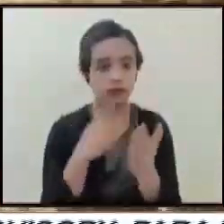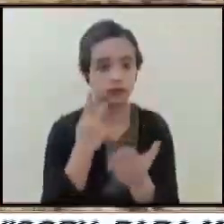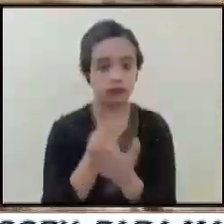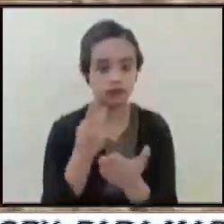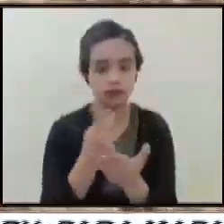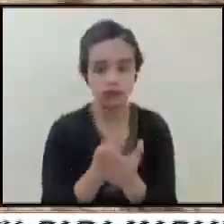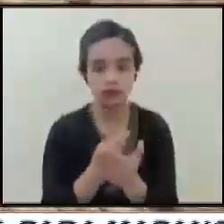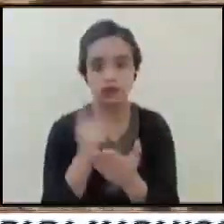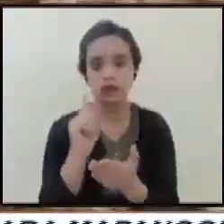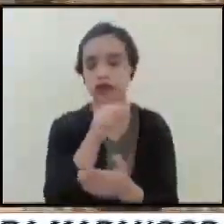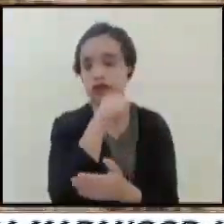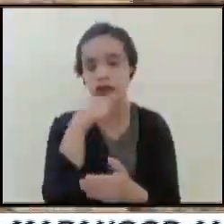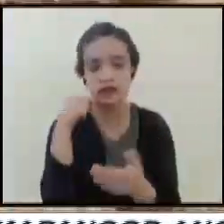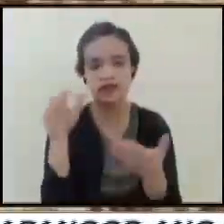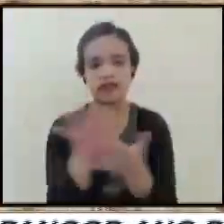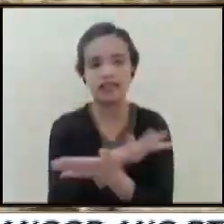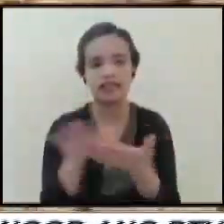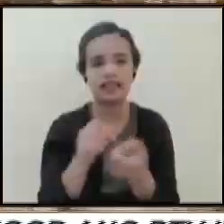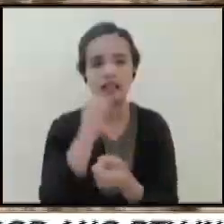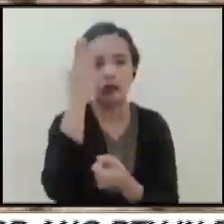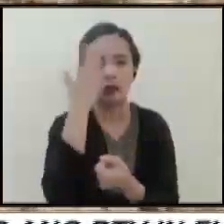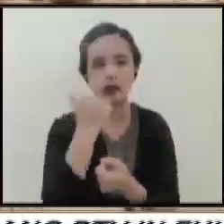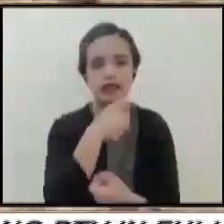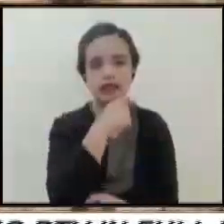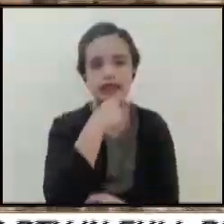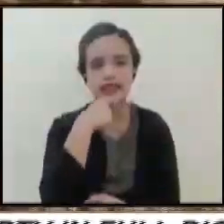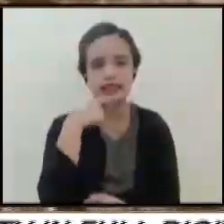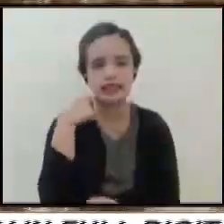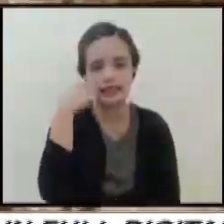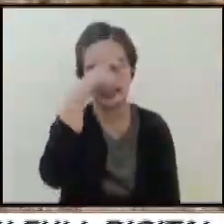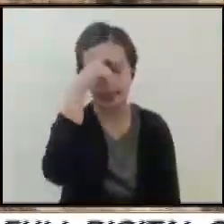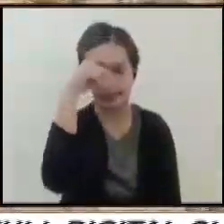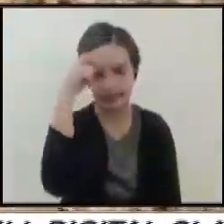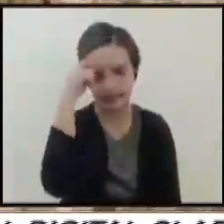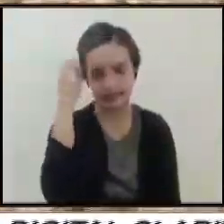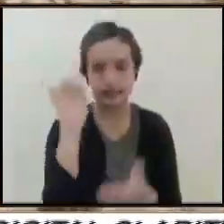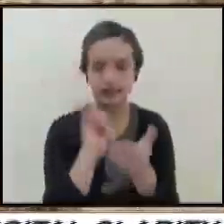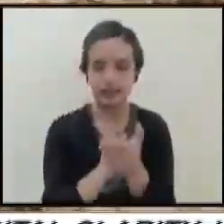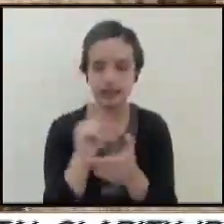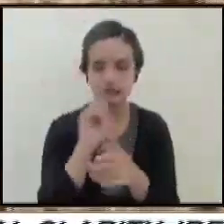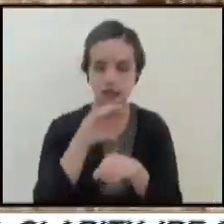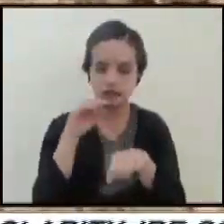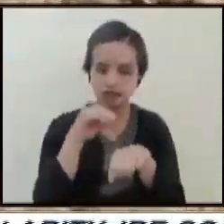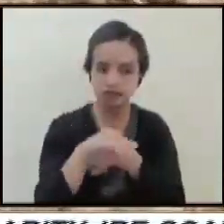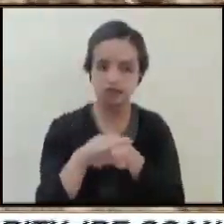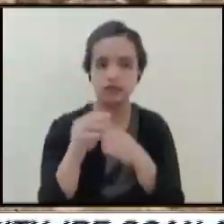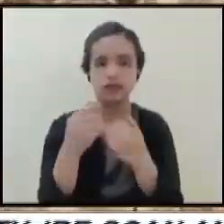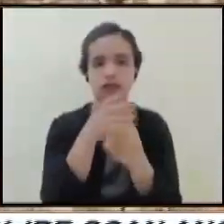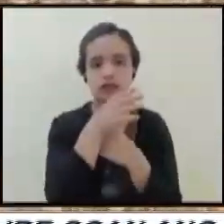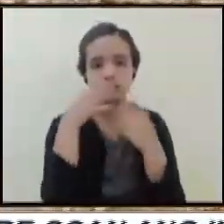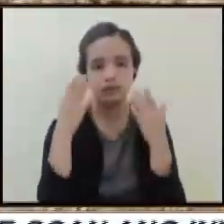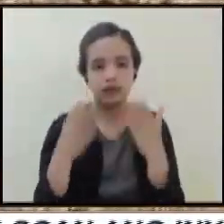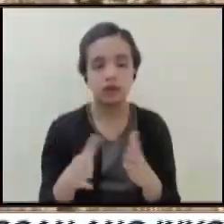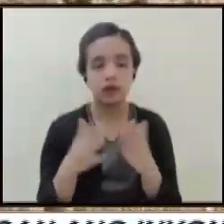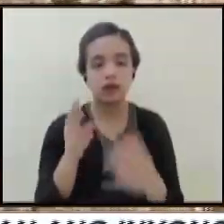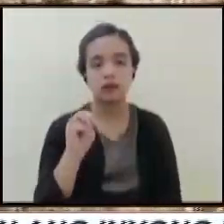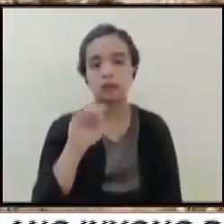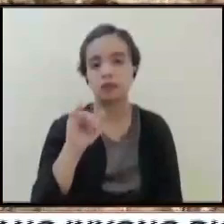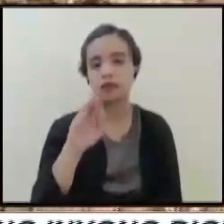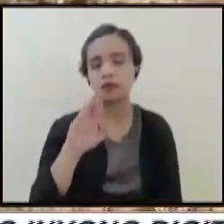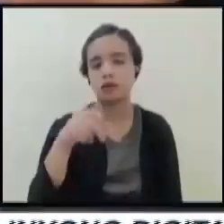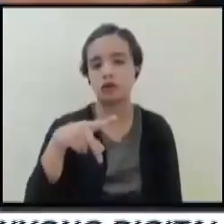agrikultura dahil sa epekto ng tagtuyot. Pinakaapektado ang mga magsasaka ng palay sa Mimaropa, Cagayan at